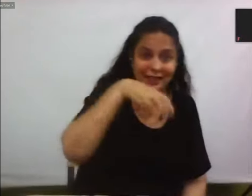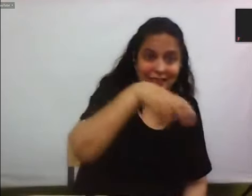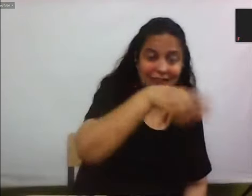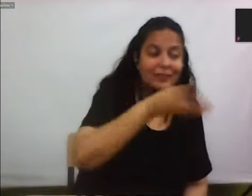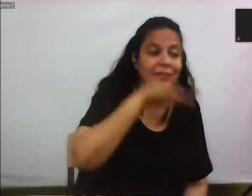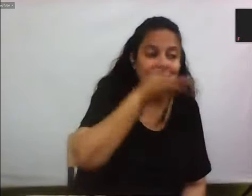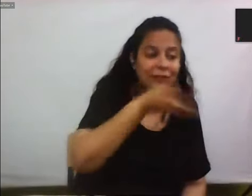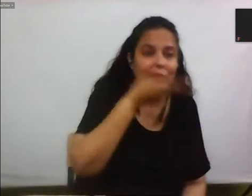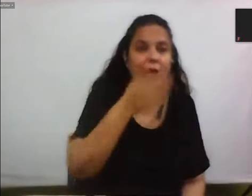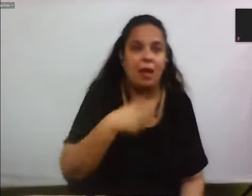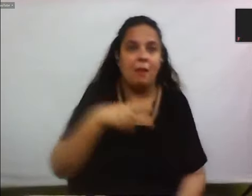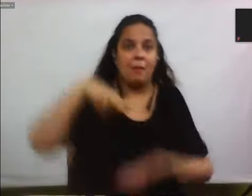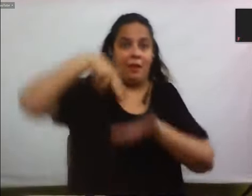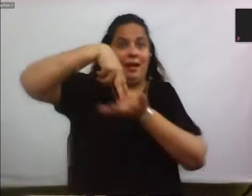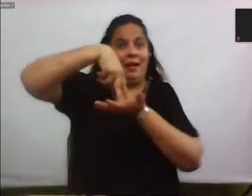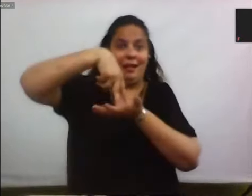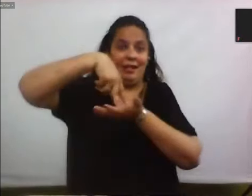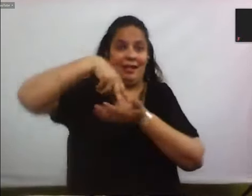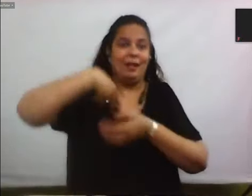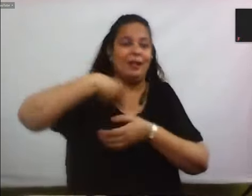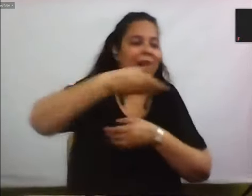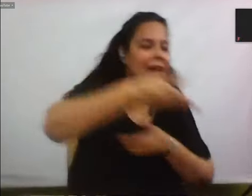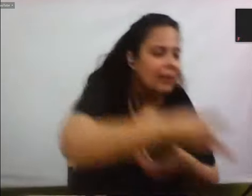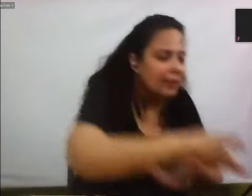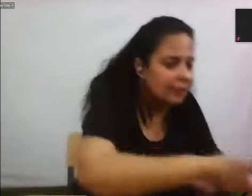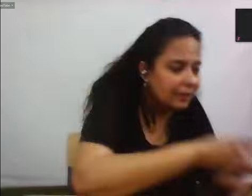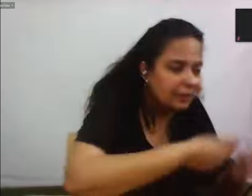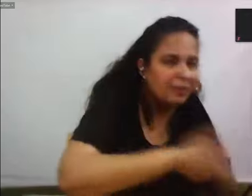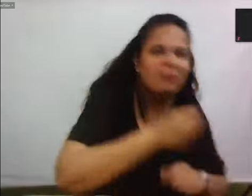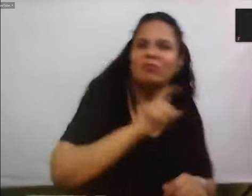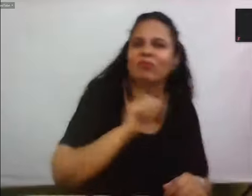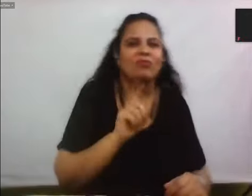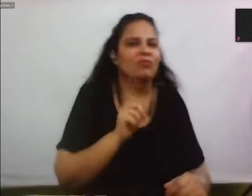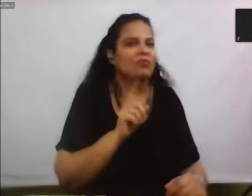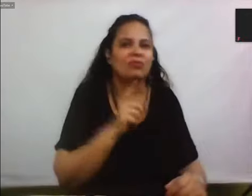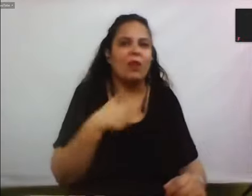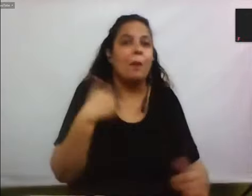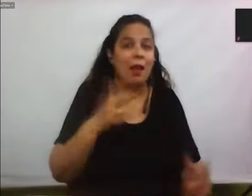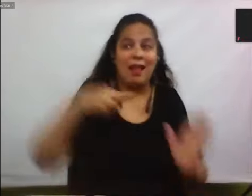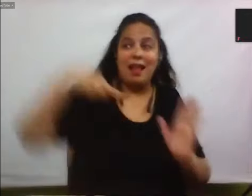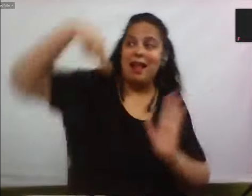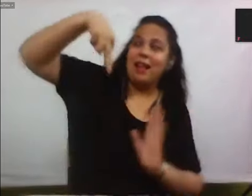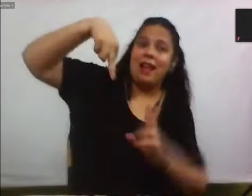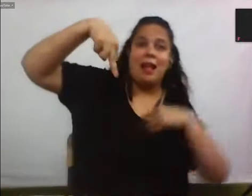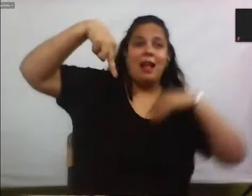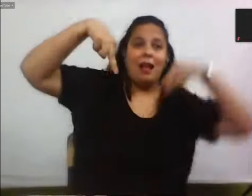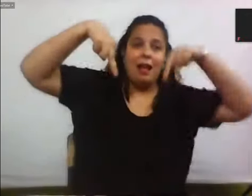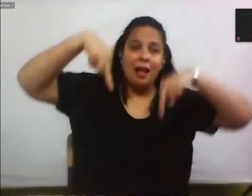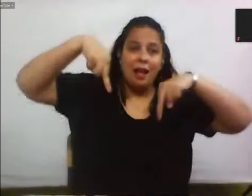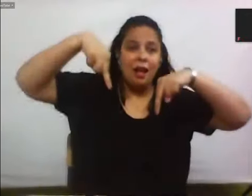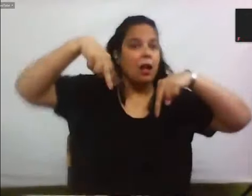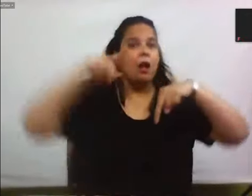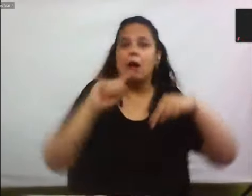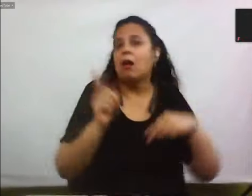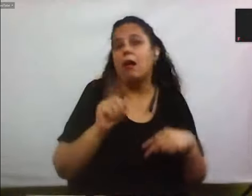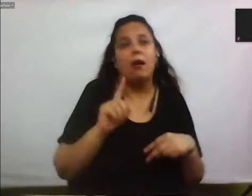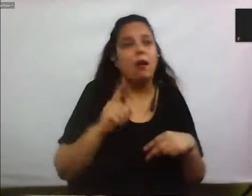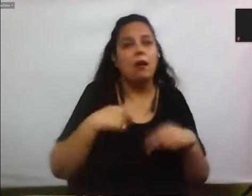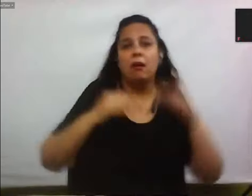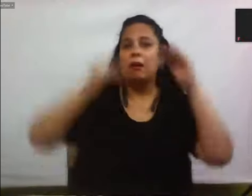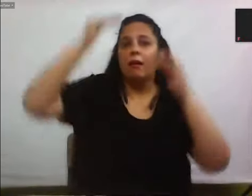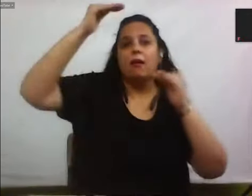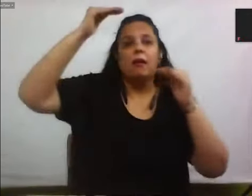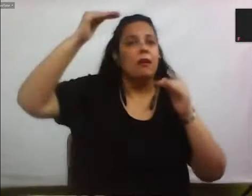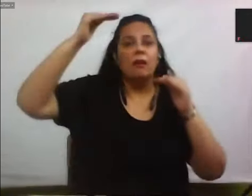झुकते हैं, but that is not proper. As Deepak said, you have to come, literally come to the child's level.